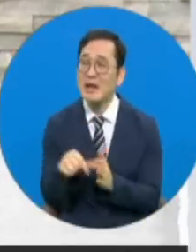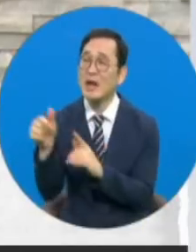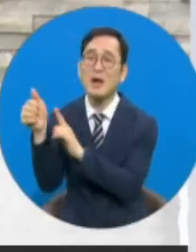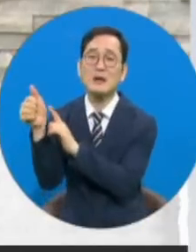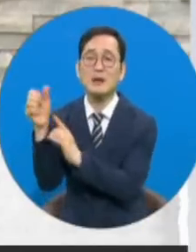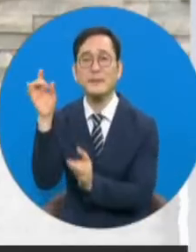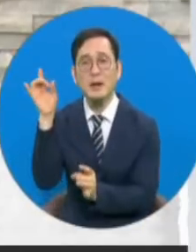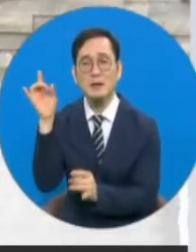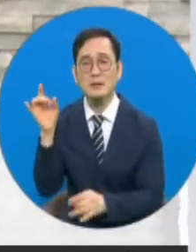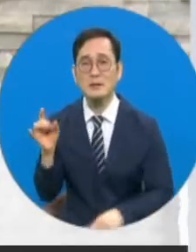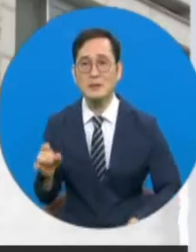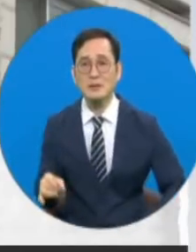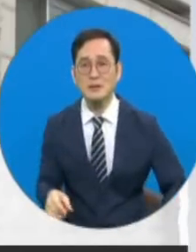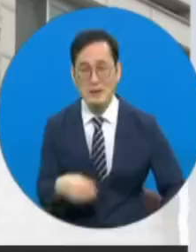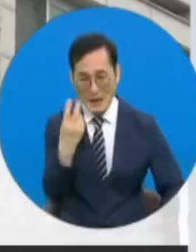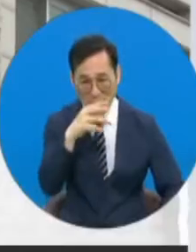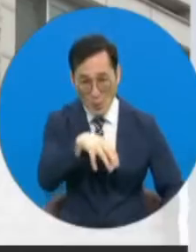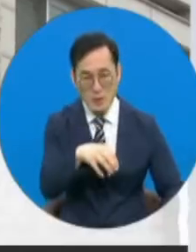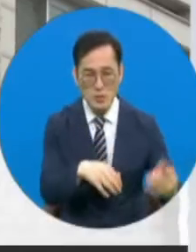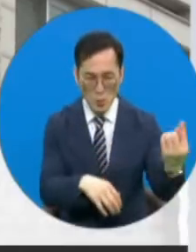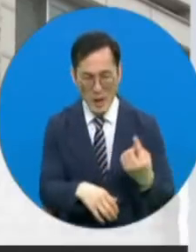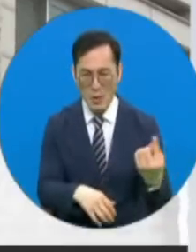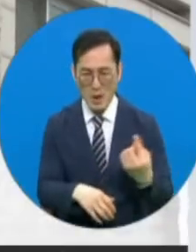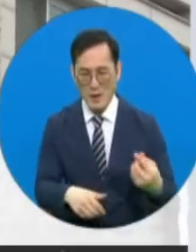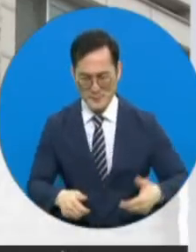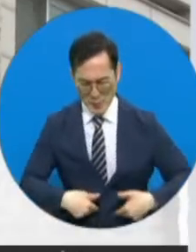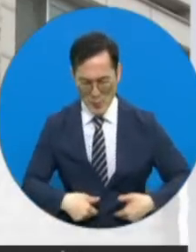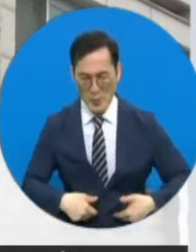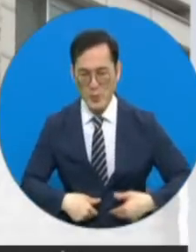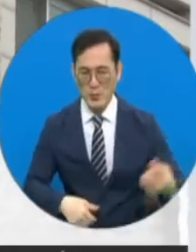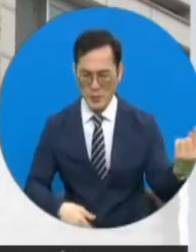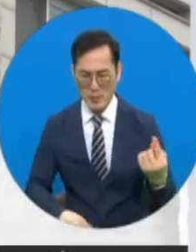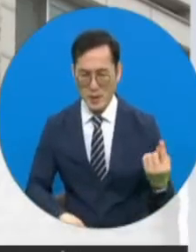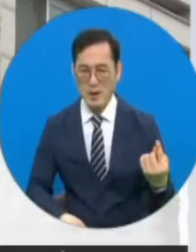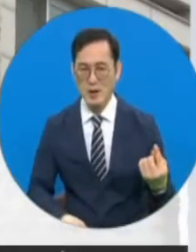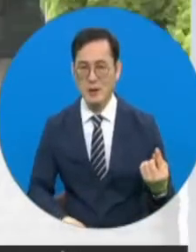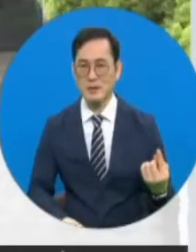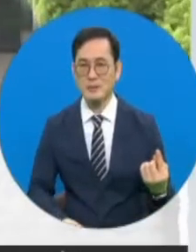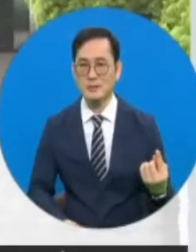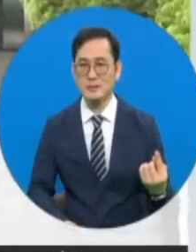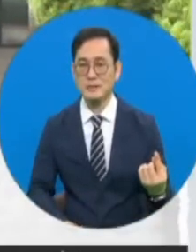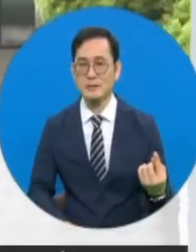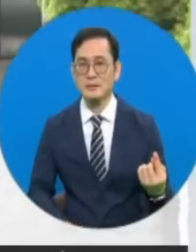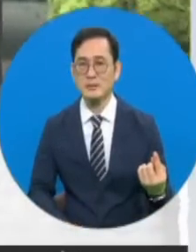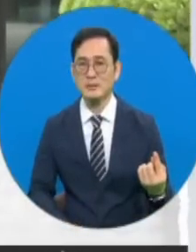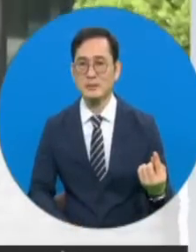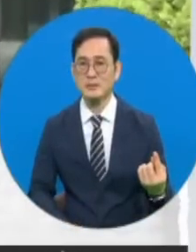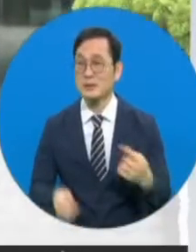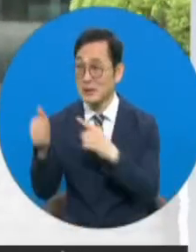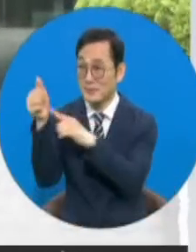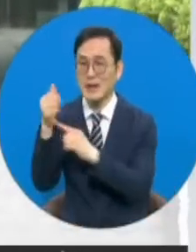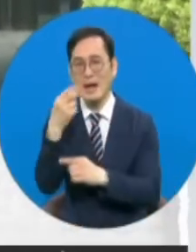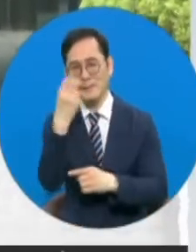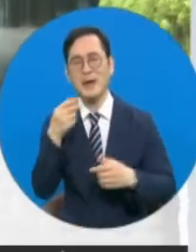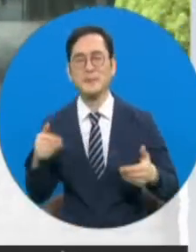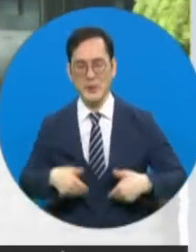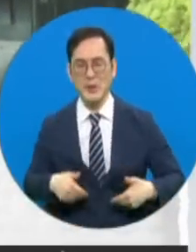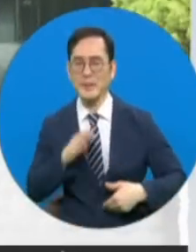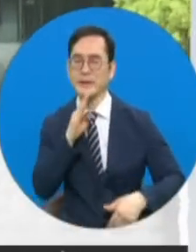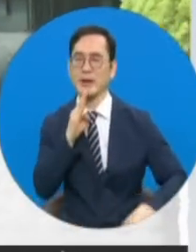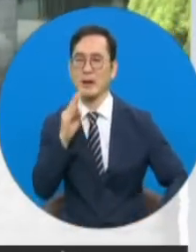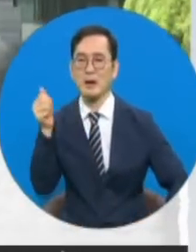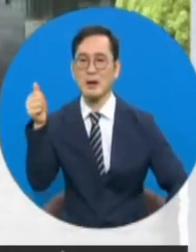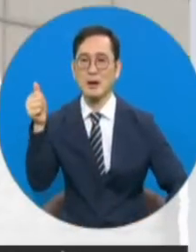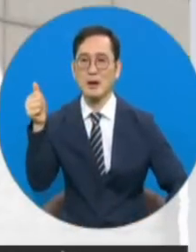지금 감사원이 감사가 필요한 상황 속에서 감사가 필요한데라고 굉장히 작은 목소리로 얘기하고 있는